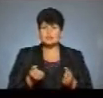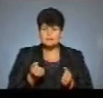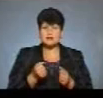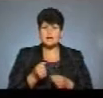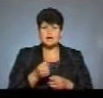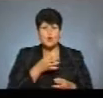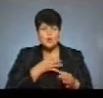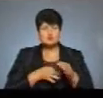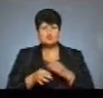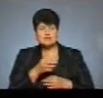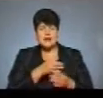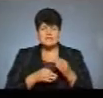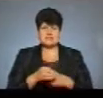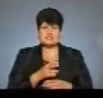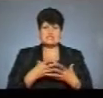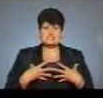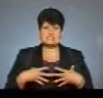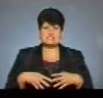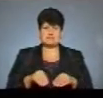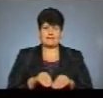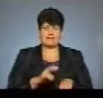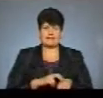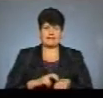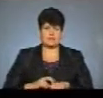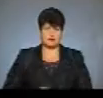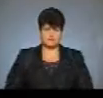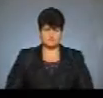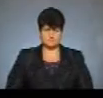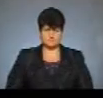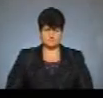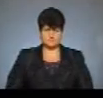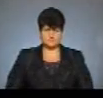лікарів і тренерів з Медреформ. Як це було, Анжела Шова розповість.